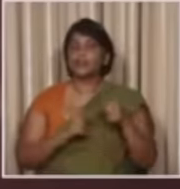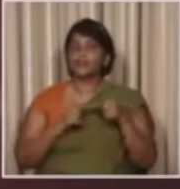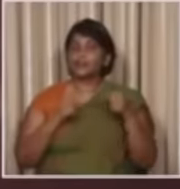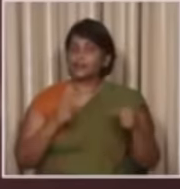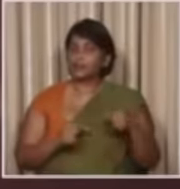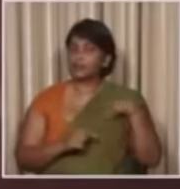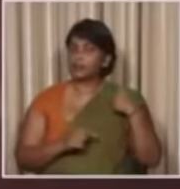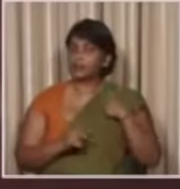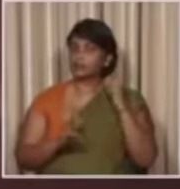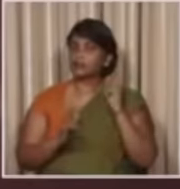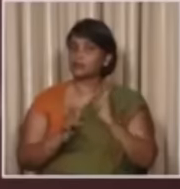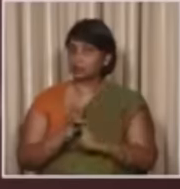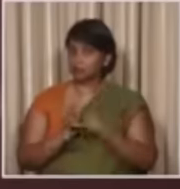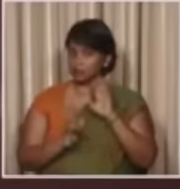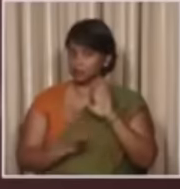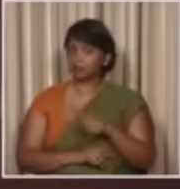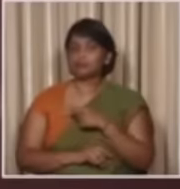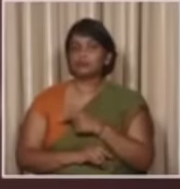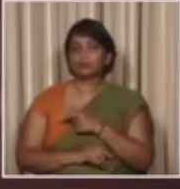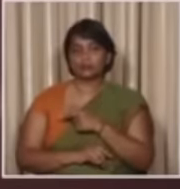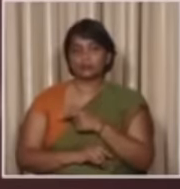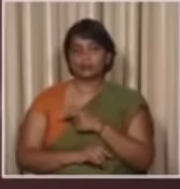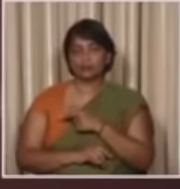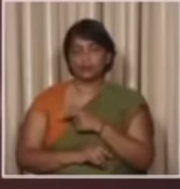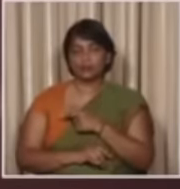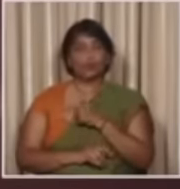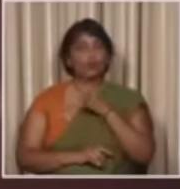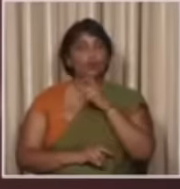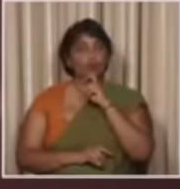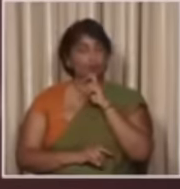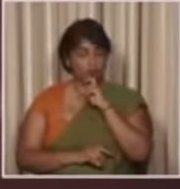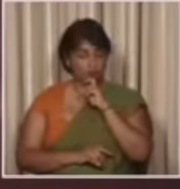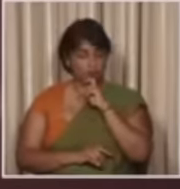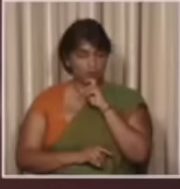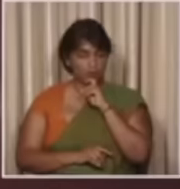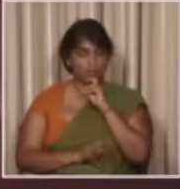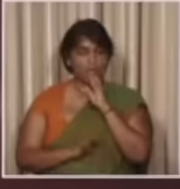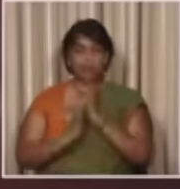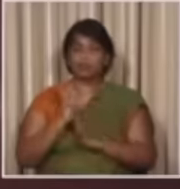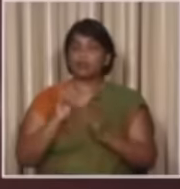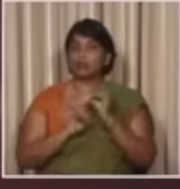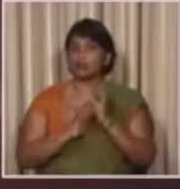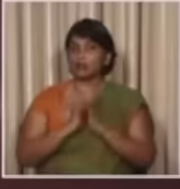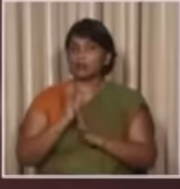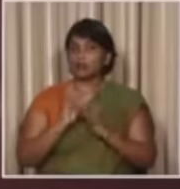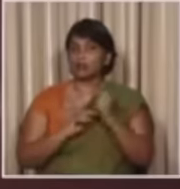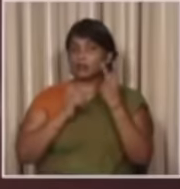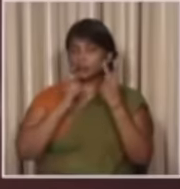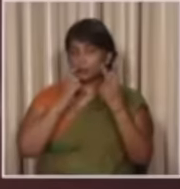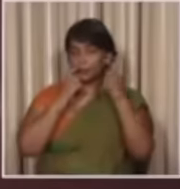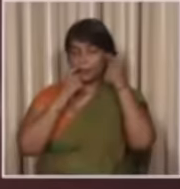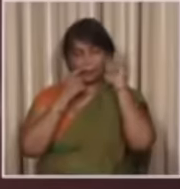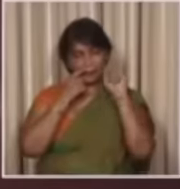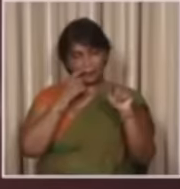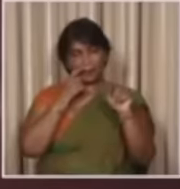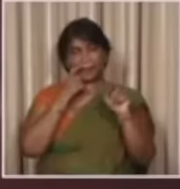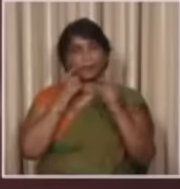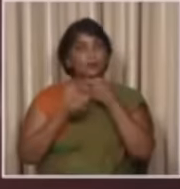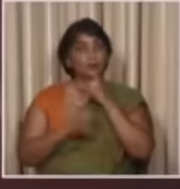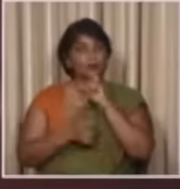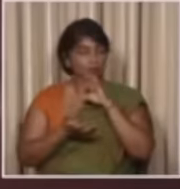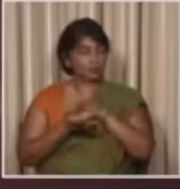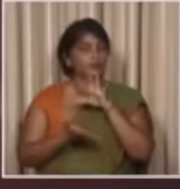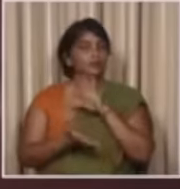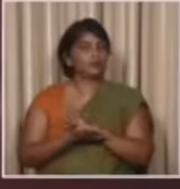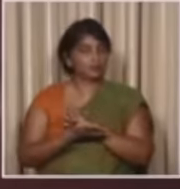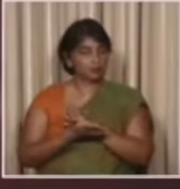ප්‍රධාන සංවිධායකතුමාට තියෙනවා කියලා උසාවියක මන්ත්‍රීවරු දෙදෙනෙක් සම්බන්ධයෙන් කරපු නඩු තීන්දුවක